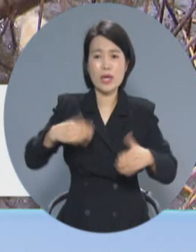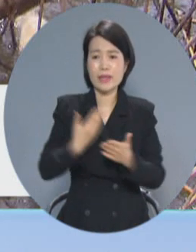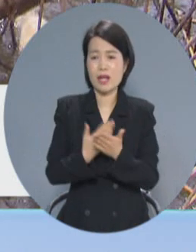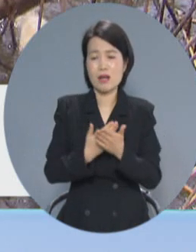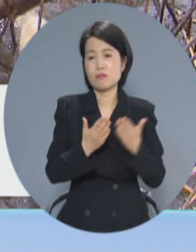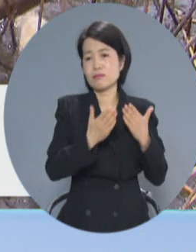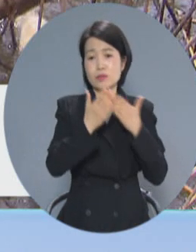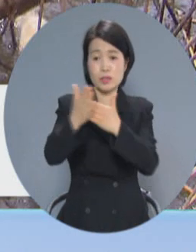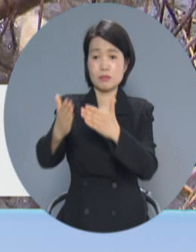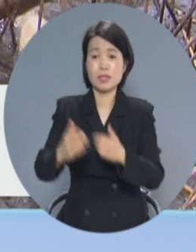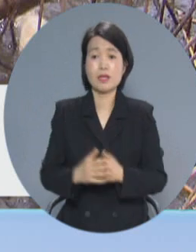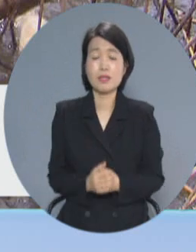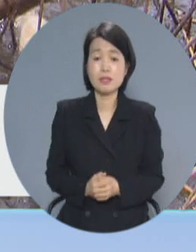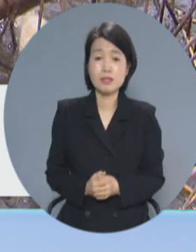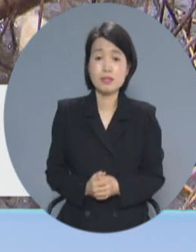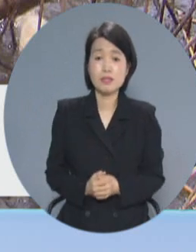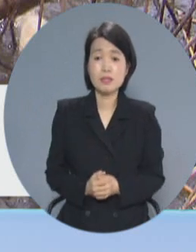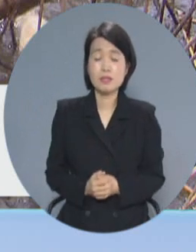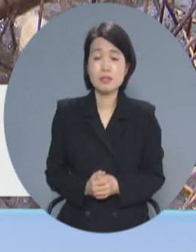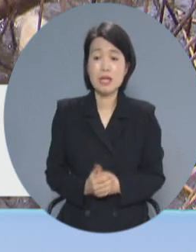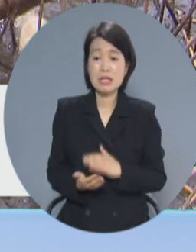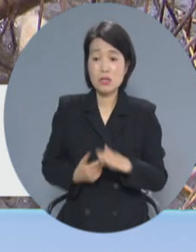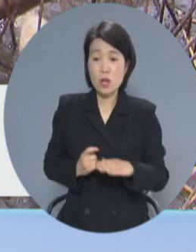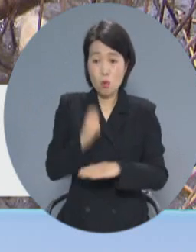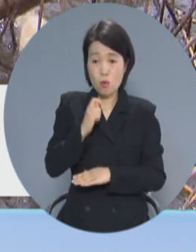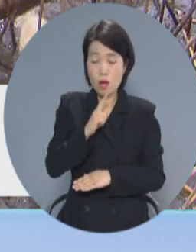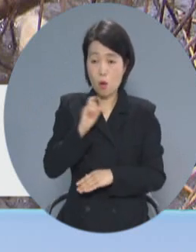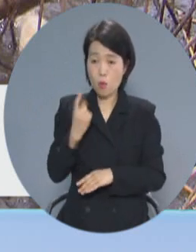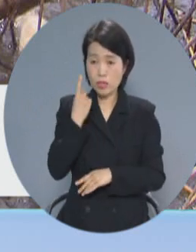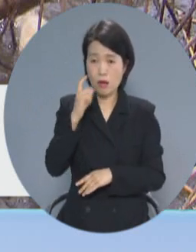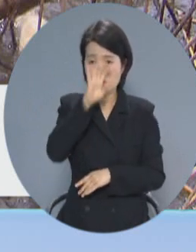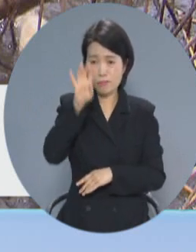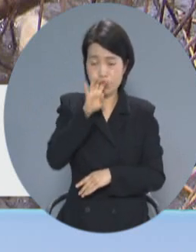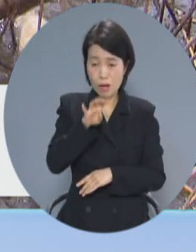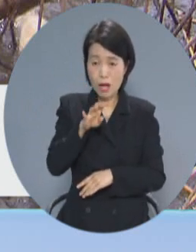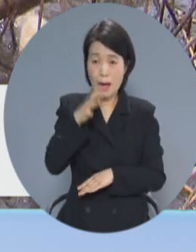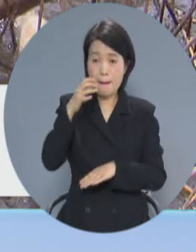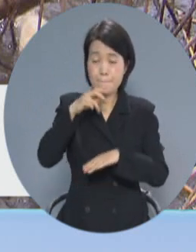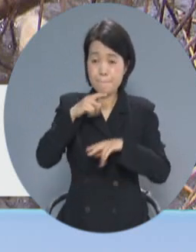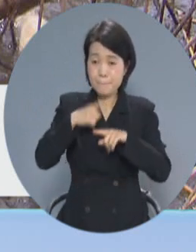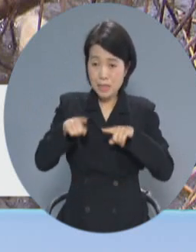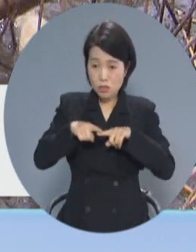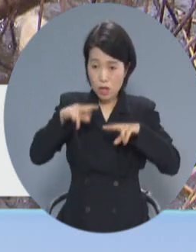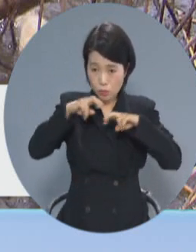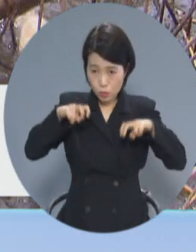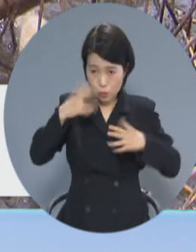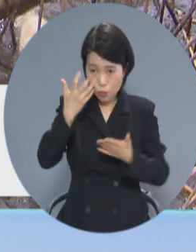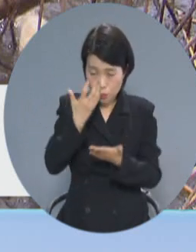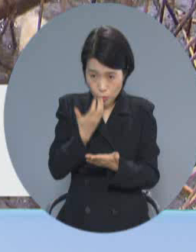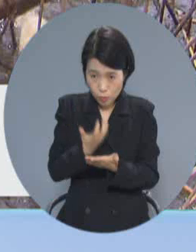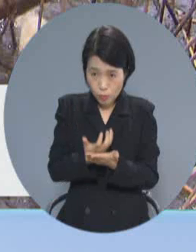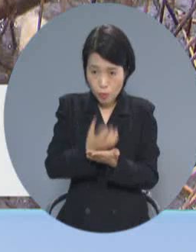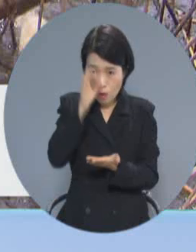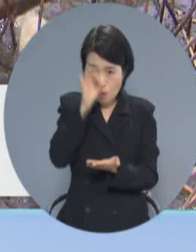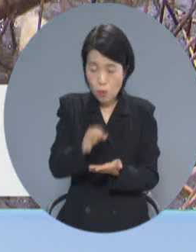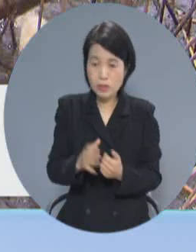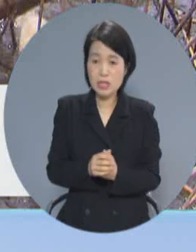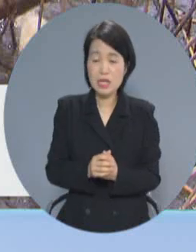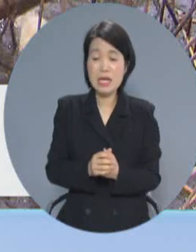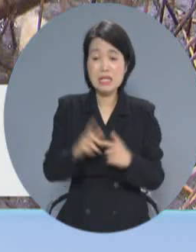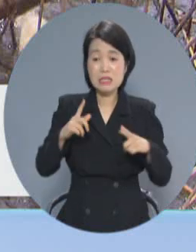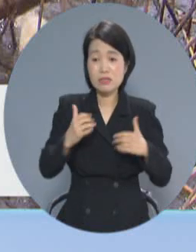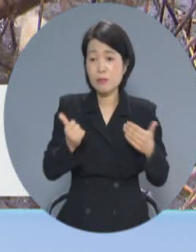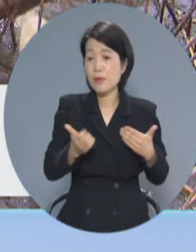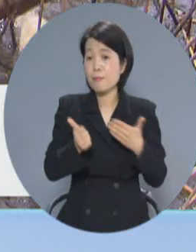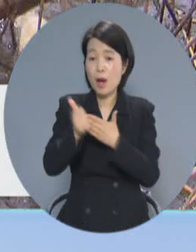취소하라고 요구했습니다. 앞서 고흥군이 원인 미상이라고 판정한 결과서를 들여다봤더니 정작 주민들이 지목한